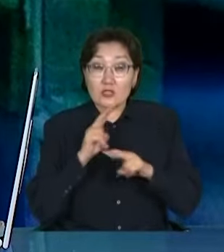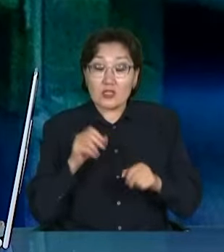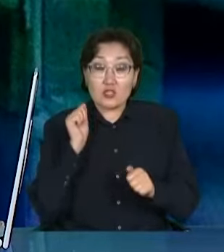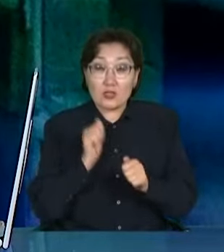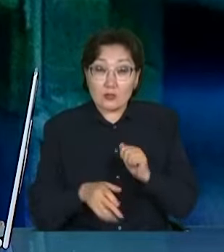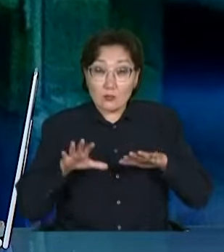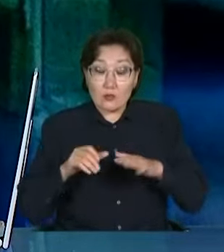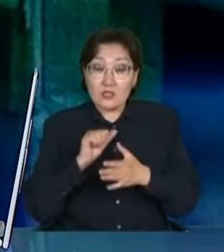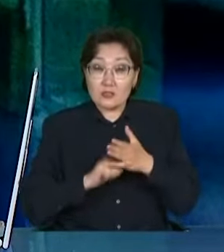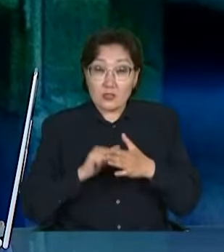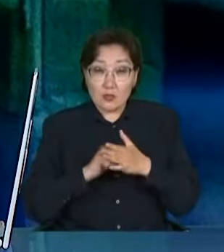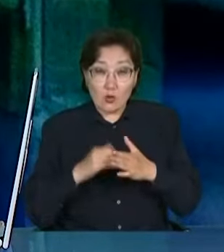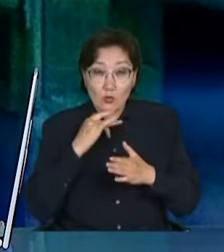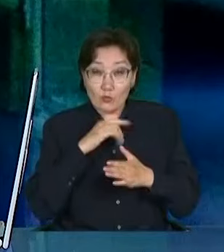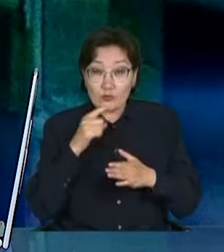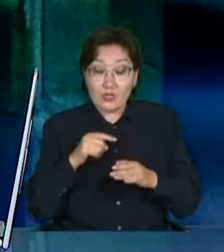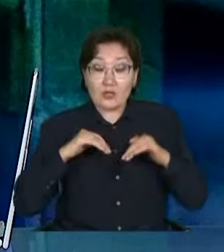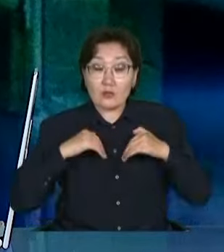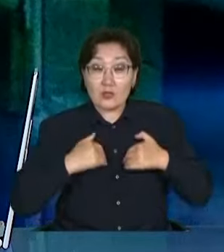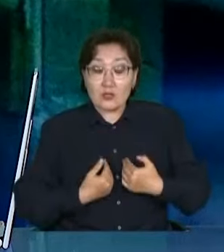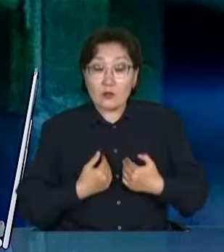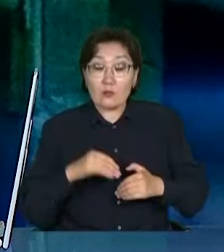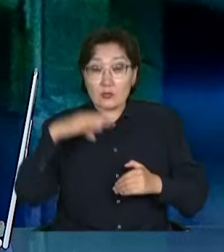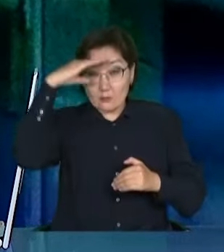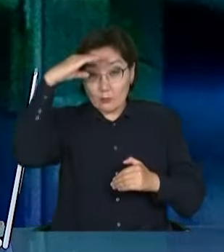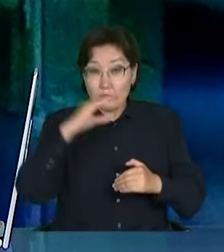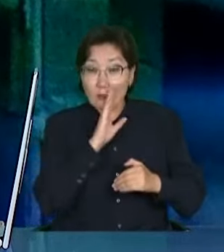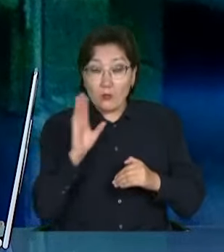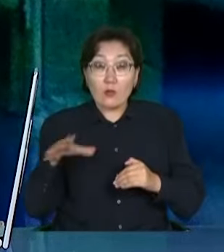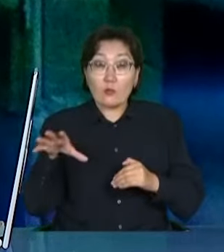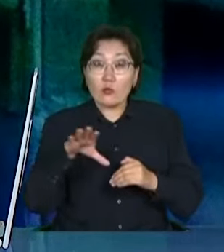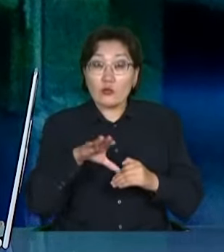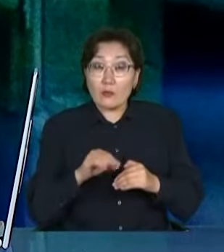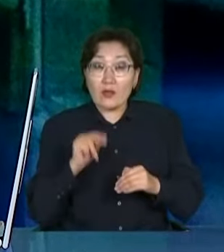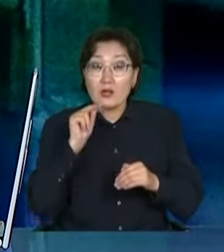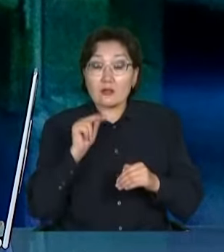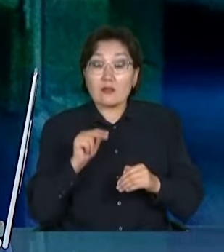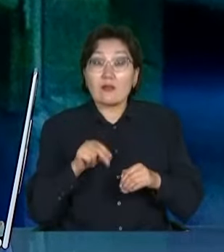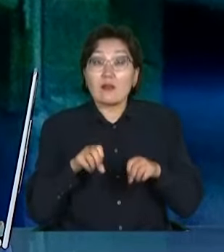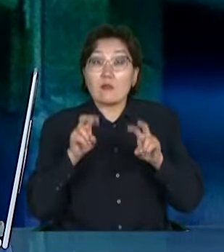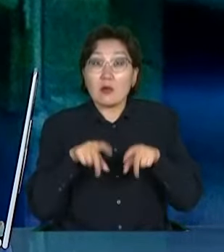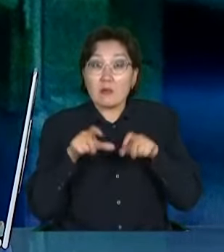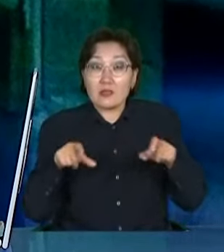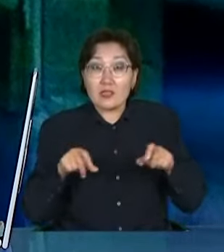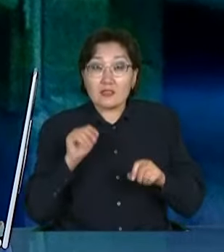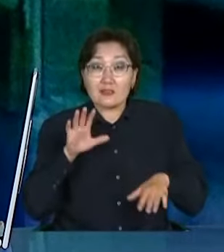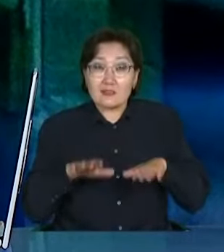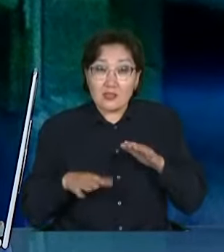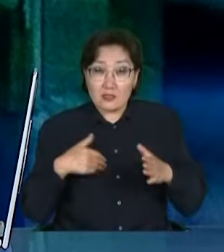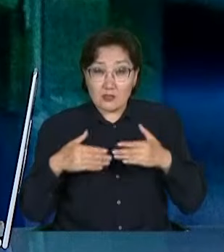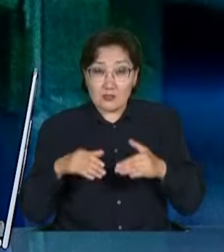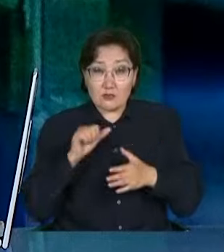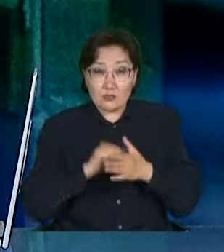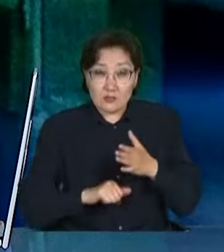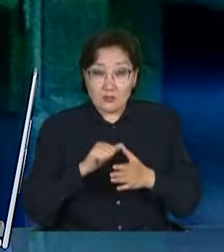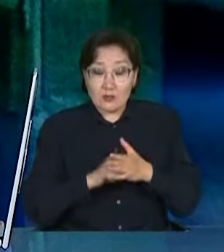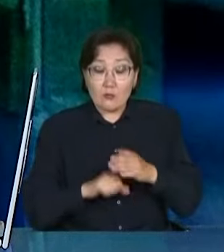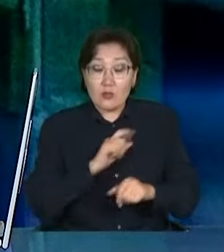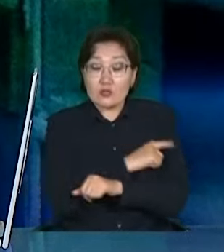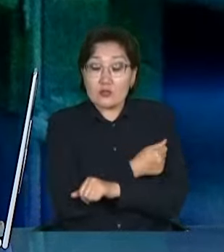жиілеуіне себеп көп дегенімен қайғы жұтқан ата-аналар мұның бәрі мамандардың салғырттығынан деп зар жылайды. Олар өлім көбейген